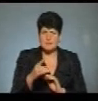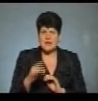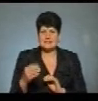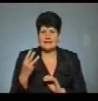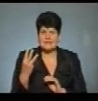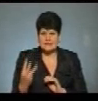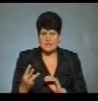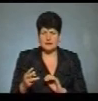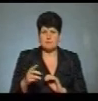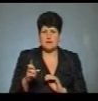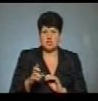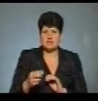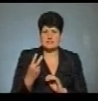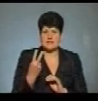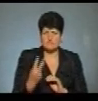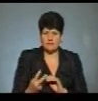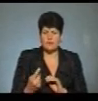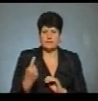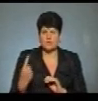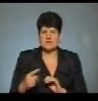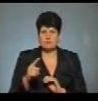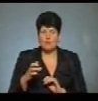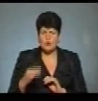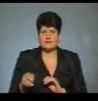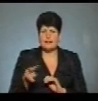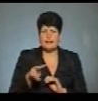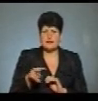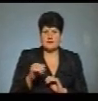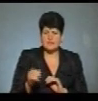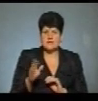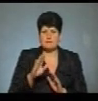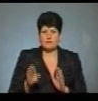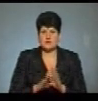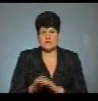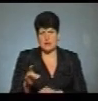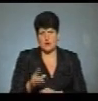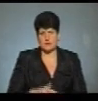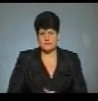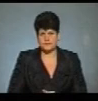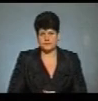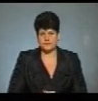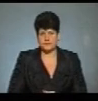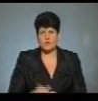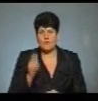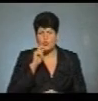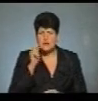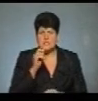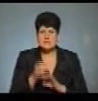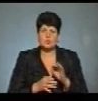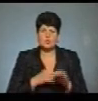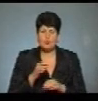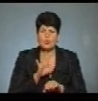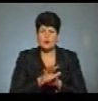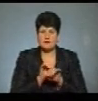3, Бережанський – 2 та по одному хворому у Зборівському, Лановецькому та Підволочиському районах. В Україні за добу